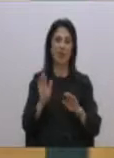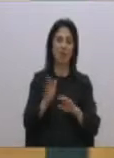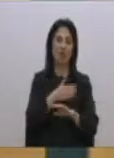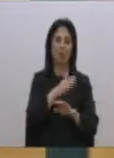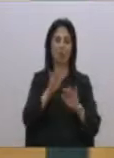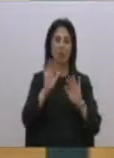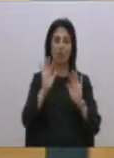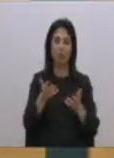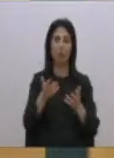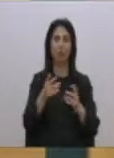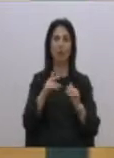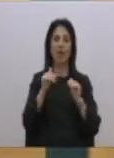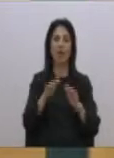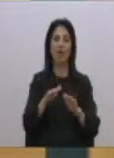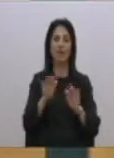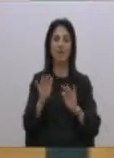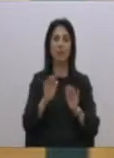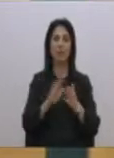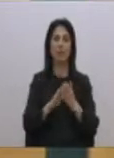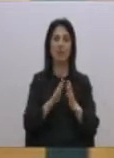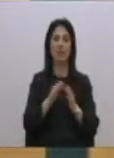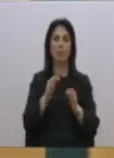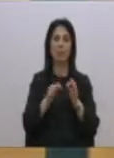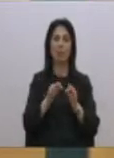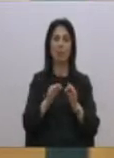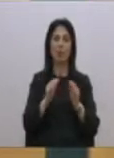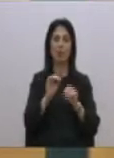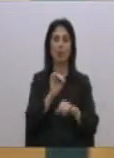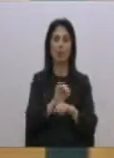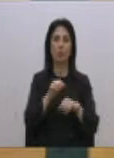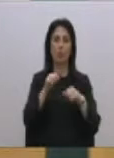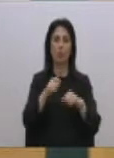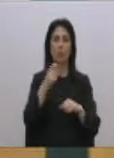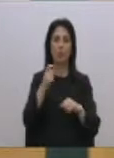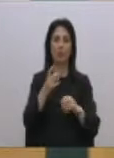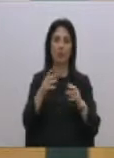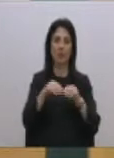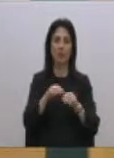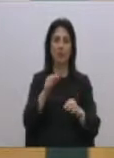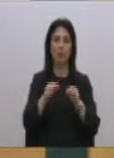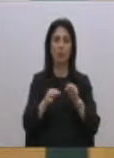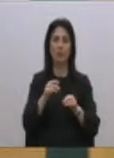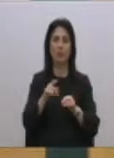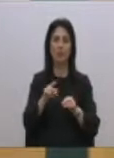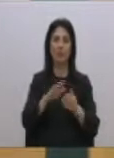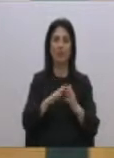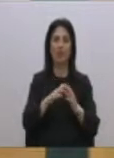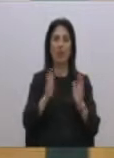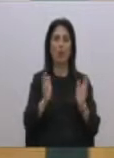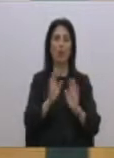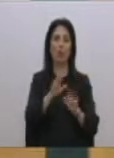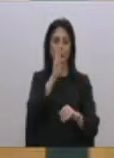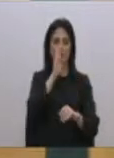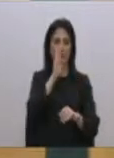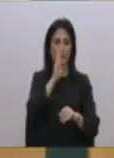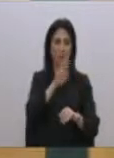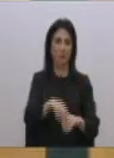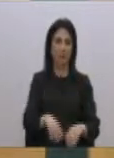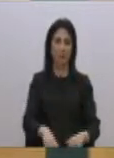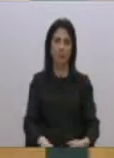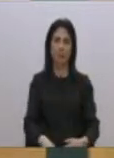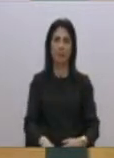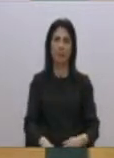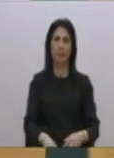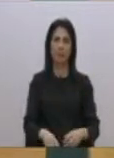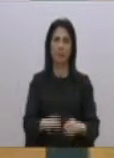შესახებ გადაწყვეტილების მოქმედების ვადაში მოსამართლეს უჩერდება უფლებამოსილება, ამასთანავე მოსამართლის აღნიშნულ ვადაში უნარჩუნდება ამ კანონის მიერ მოთავსებული